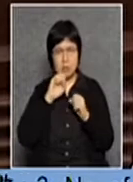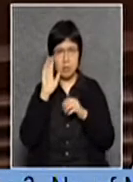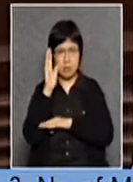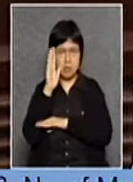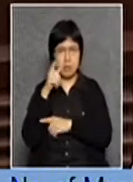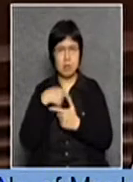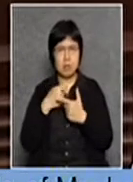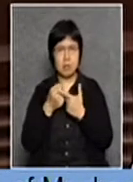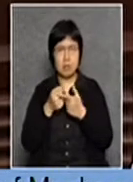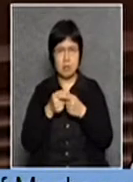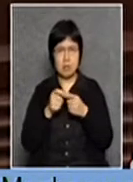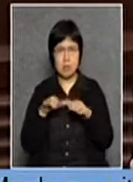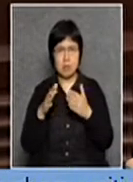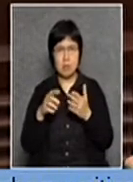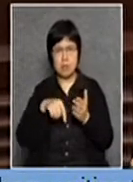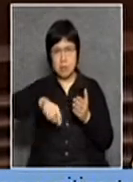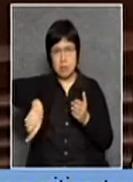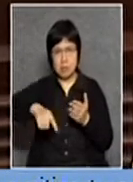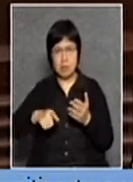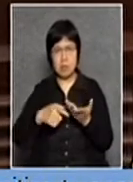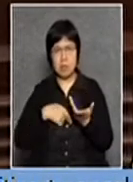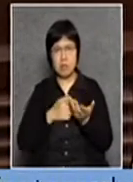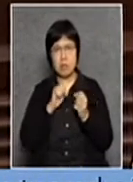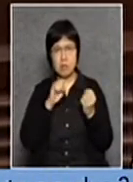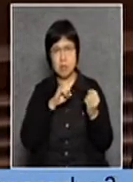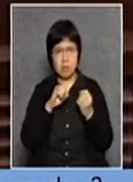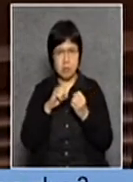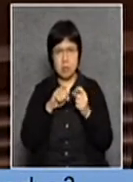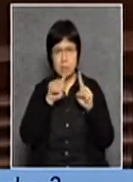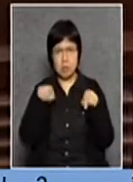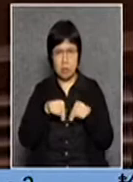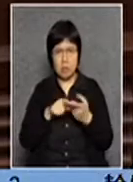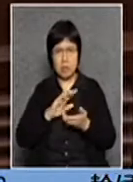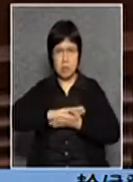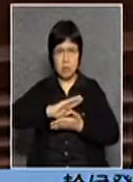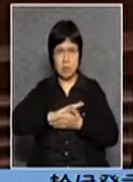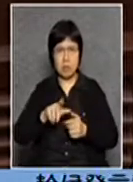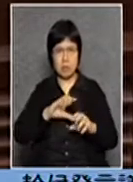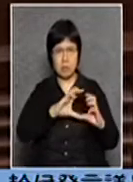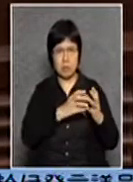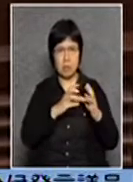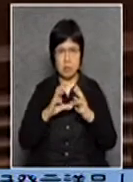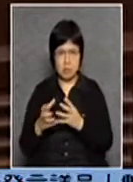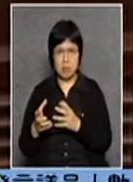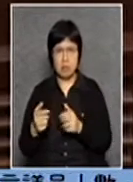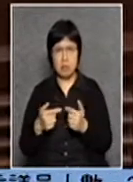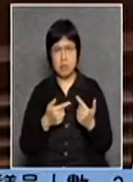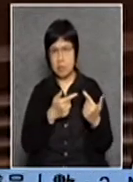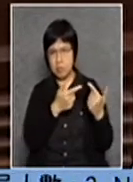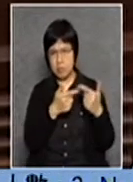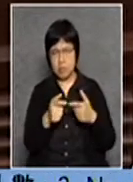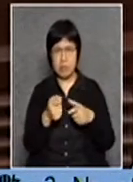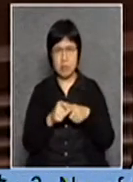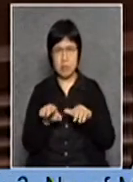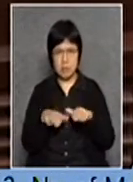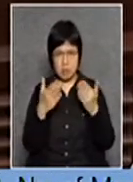或者是會議的演辭、出版刊物等等。個別的政策局和部門會秉持上述公開和具